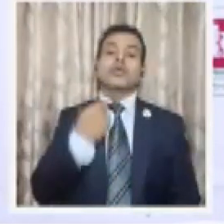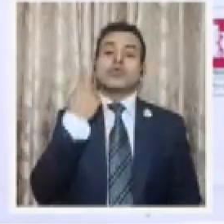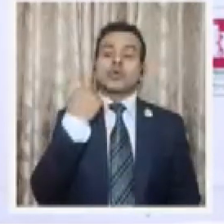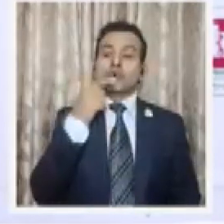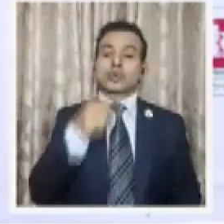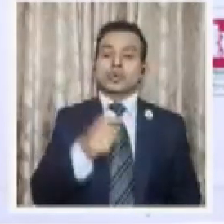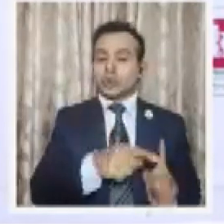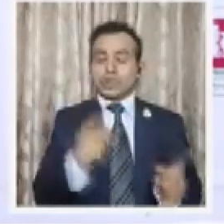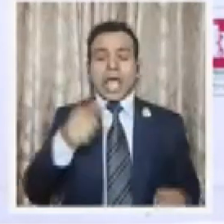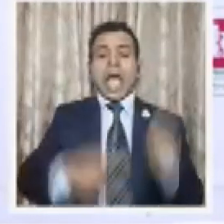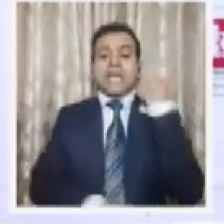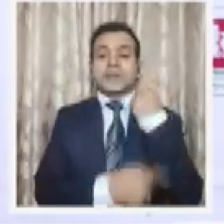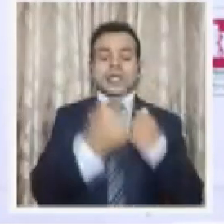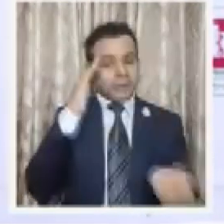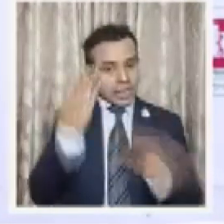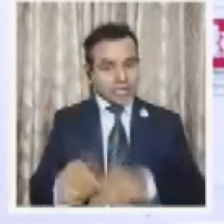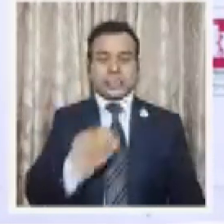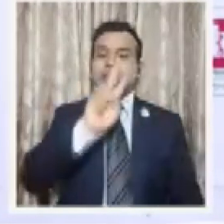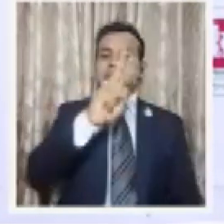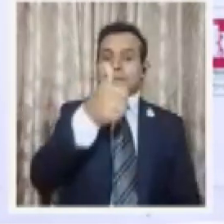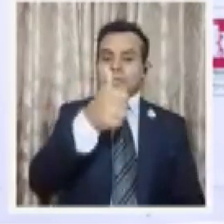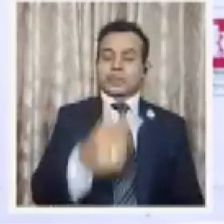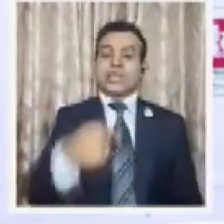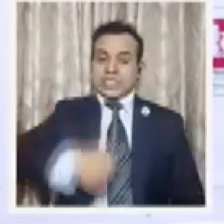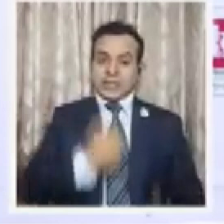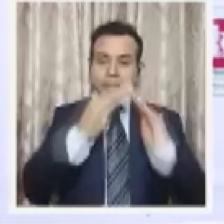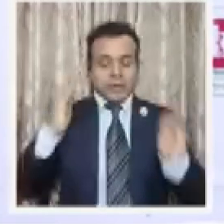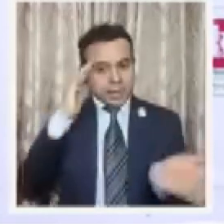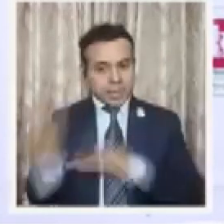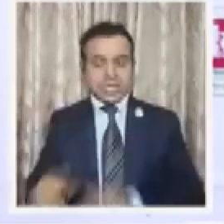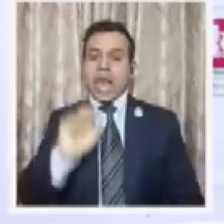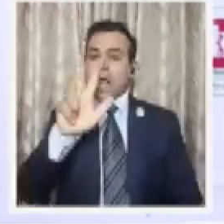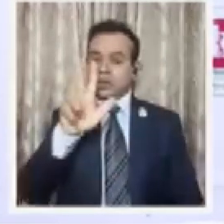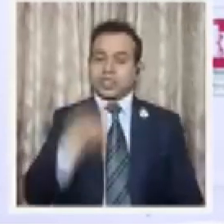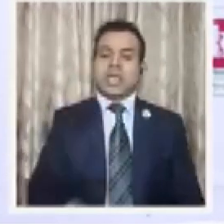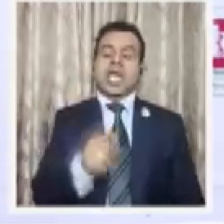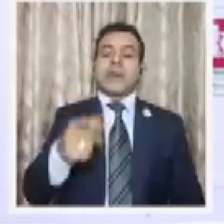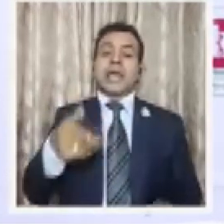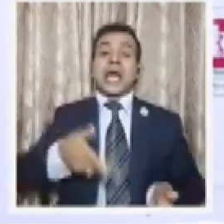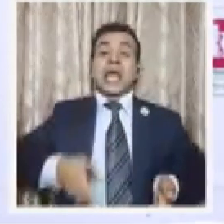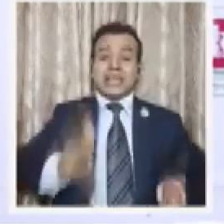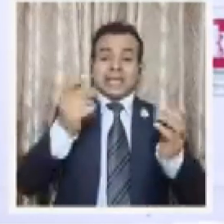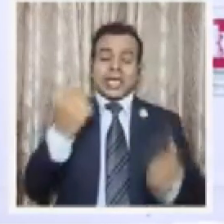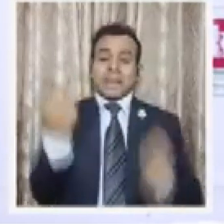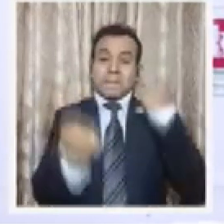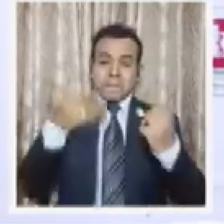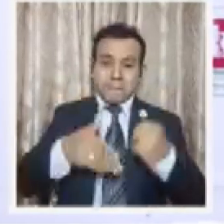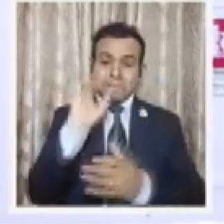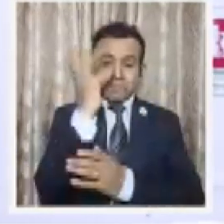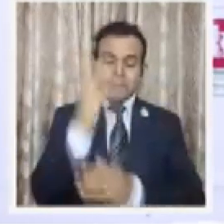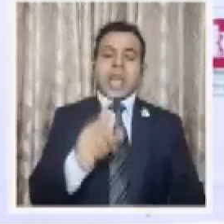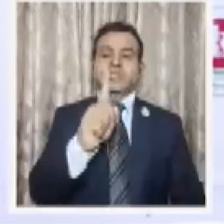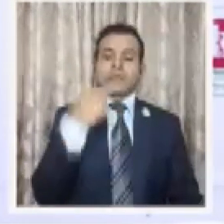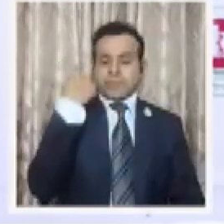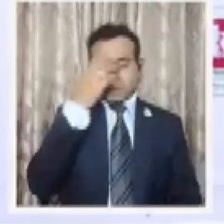2.13%। 24 ঘন্টায় হাসপাতালে মারা গেছেন 26 জন, বাড়িতে 8 জন এবং মৃত অবস্থায় হাসপাতালে এসেছে